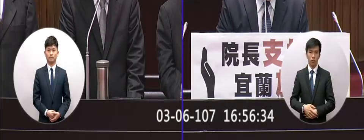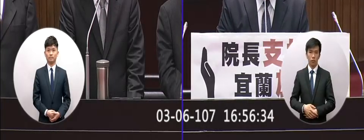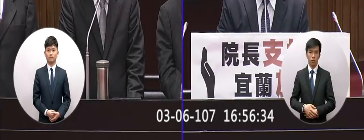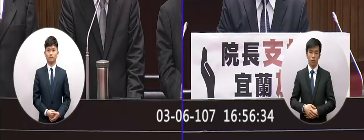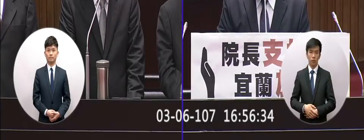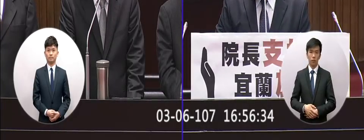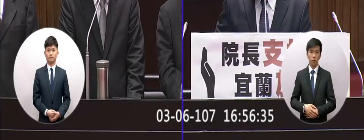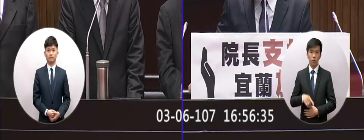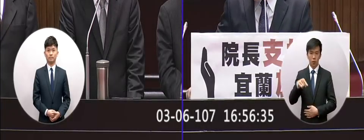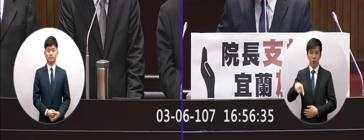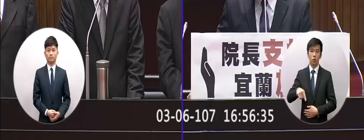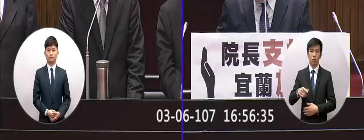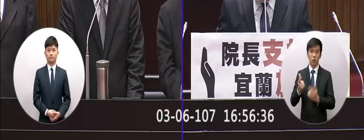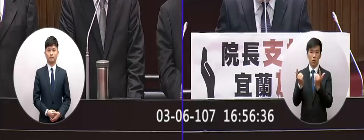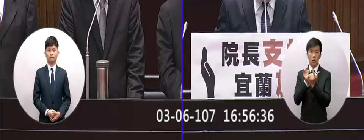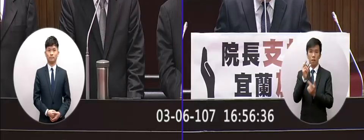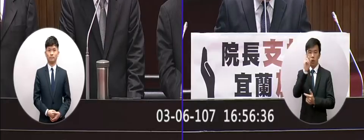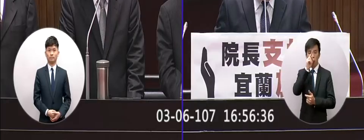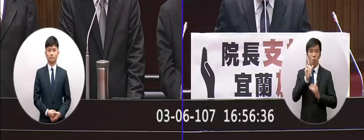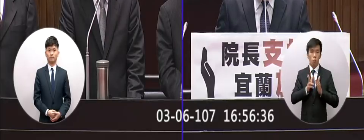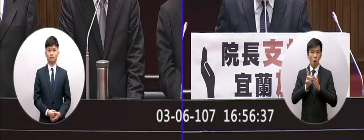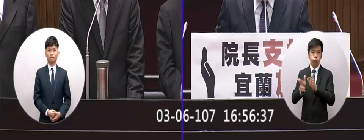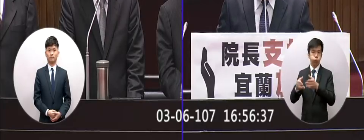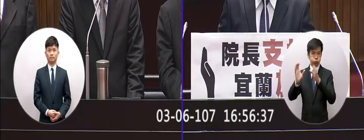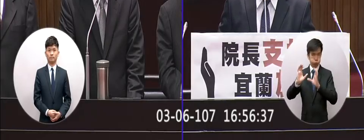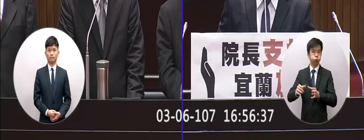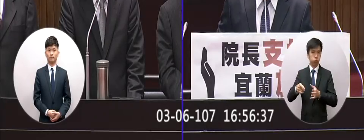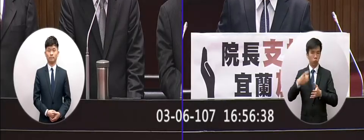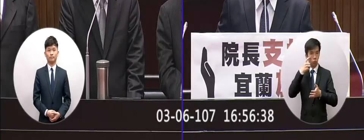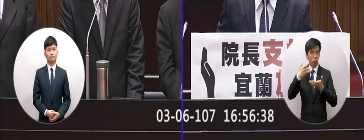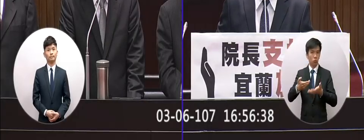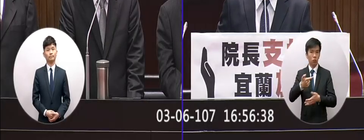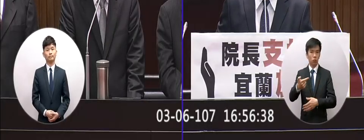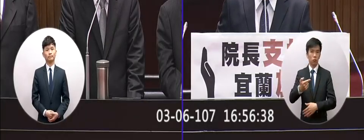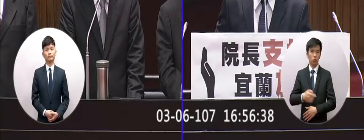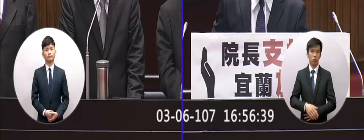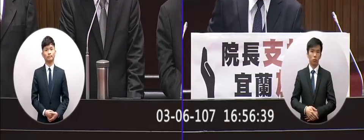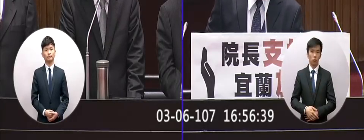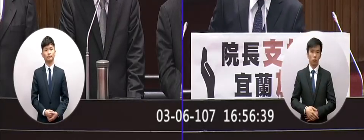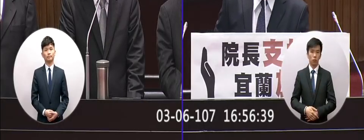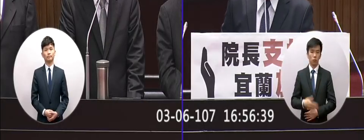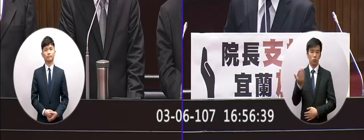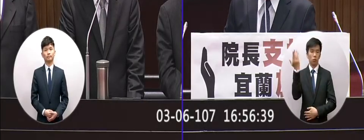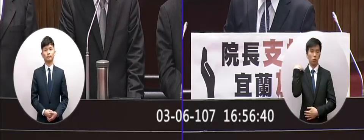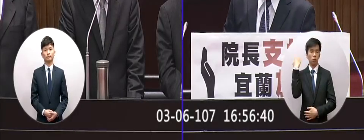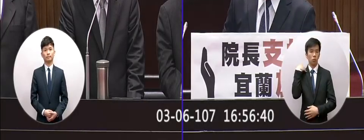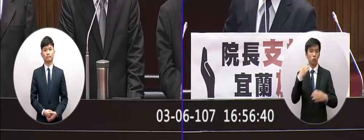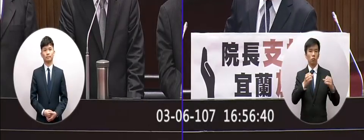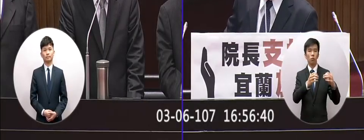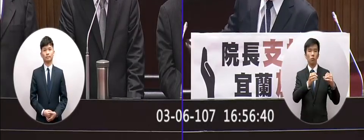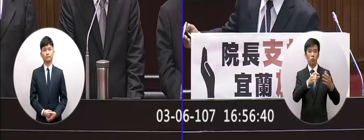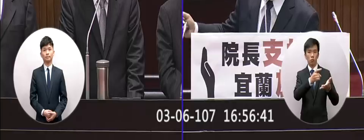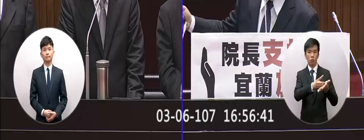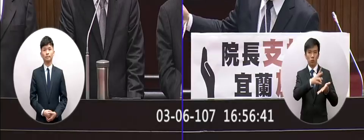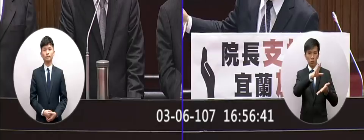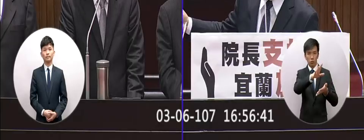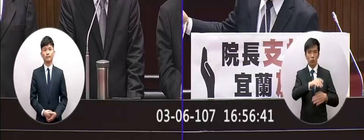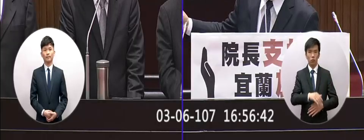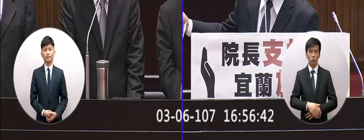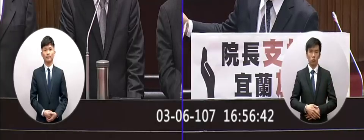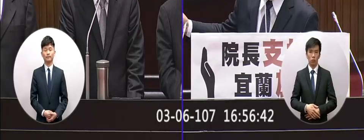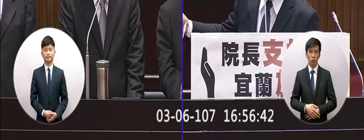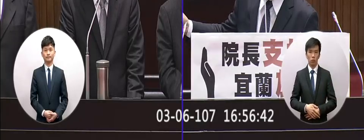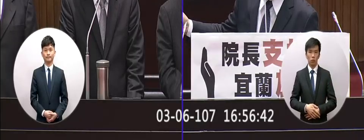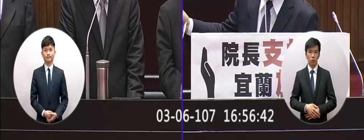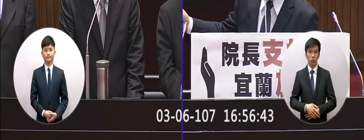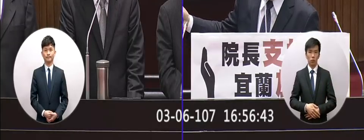建的迫切性是非常的重要哈。那多次都已经谈过了哈，我想让院长呢。到这个关